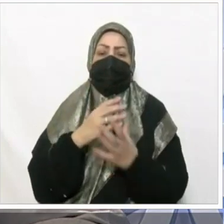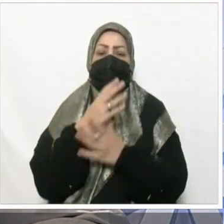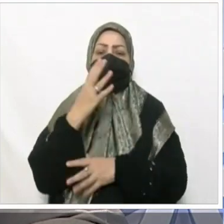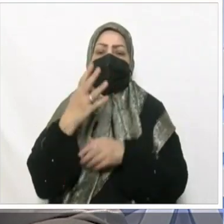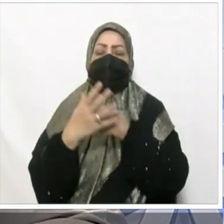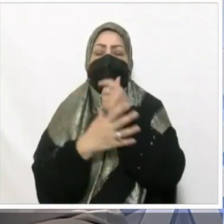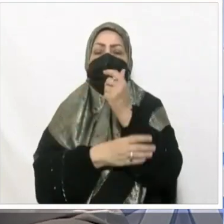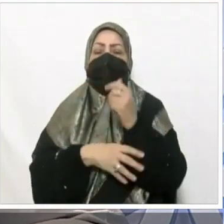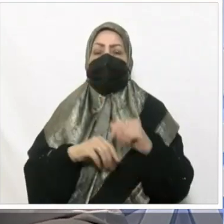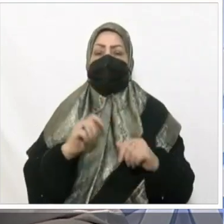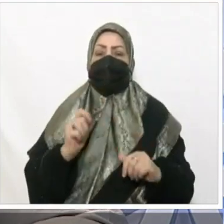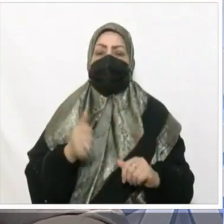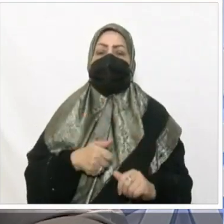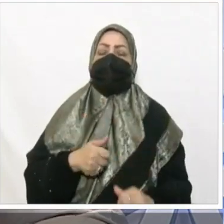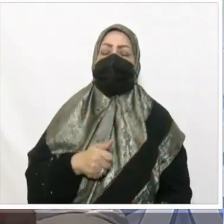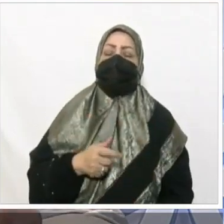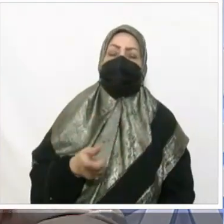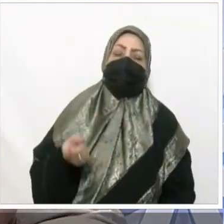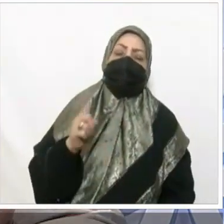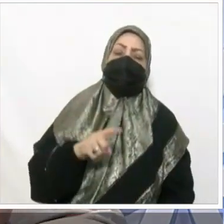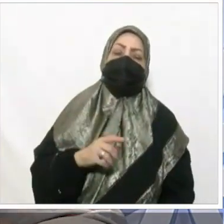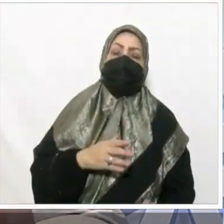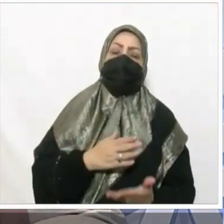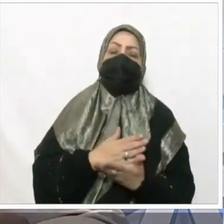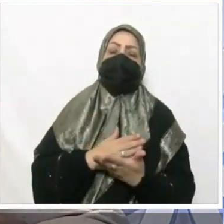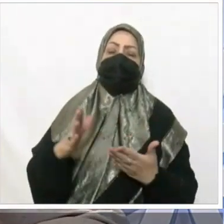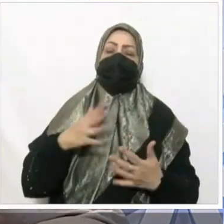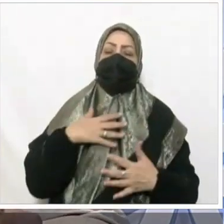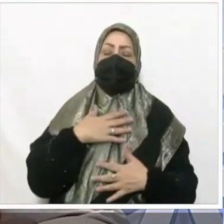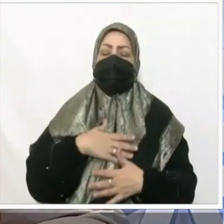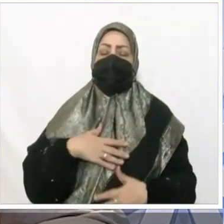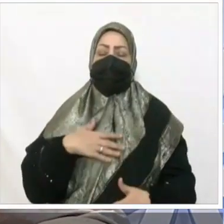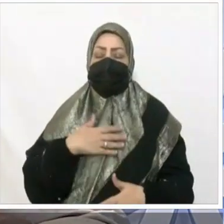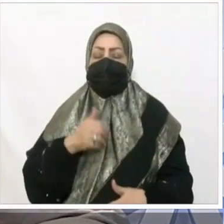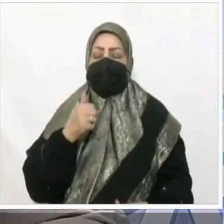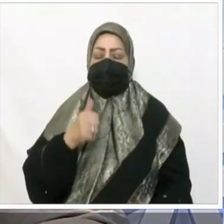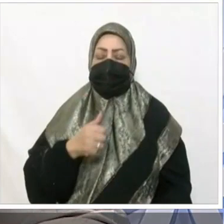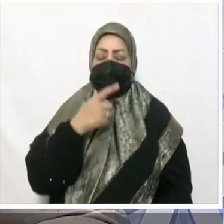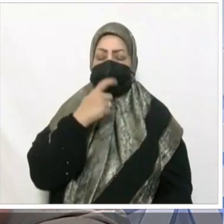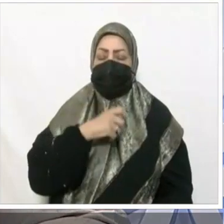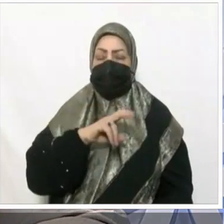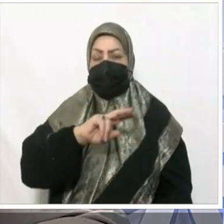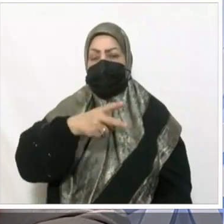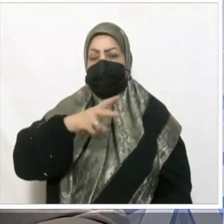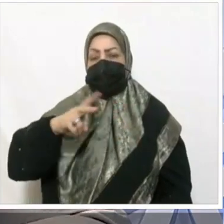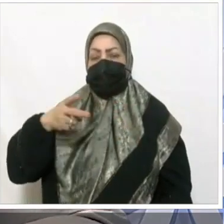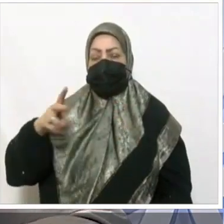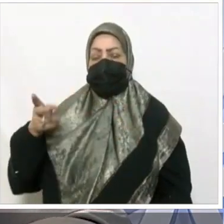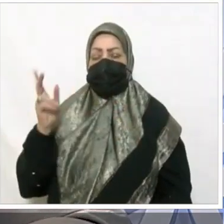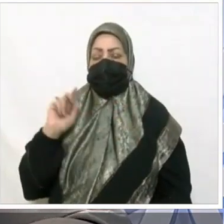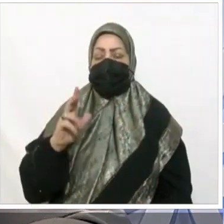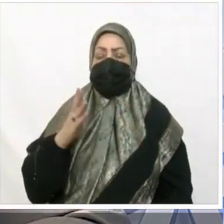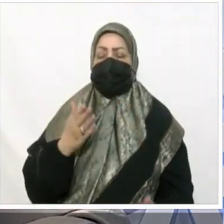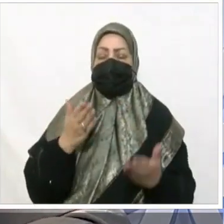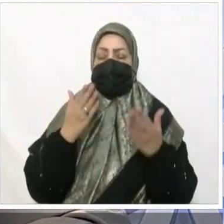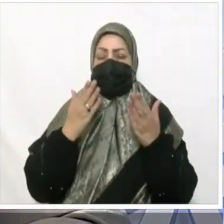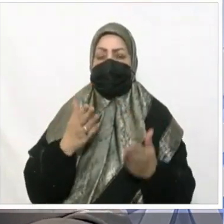أو يعني ستأخذه العزة بالإثم. لكن الإنسان الذي يقرأ الفقه بالتدرج